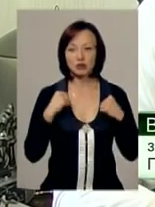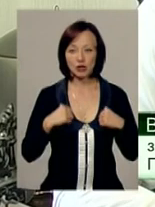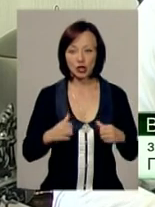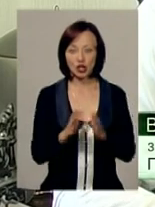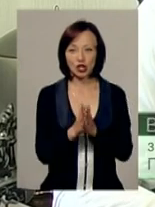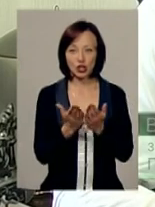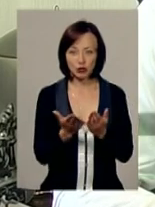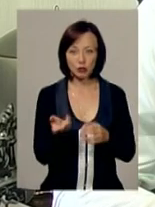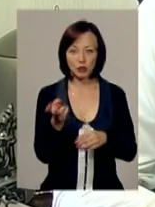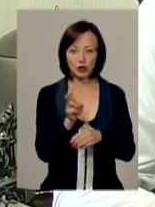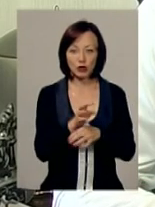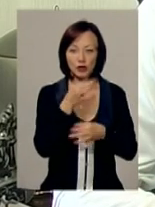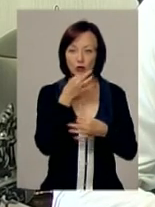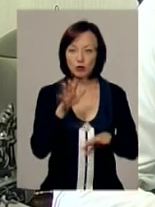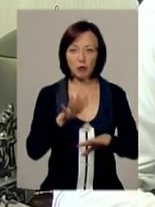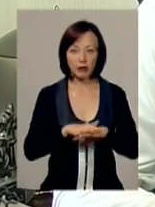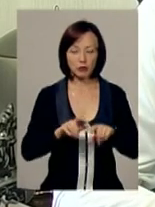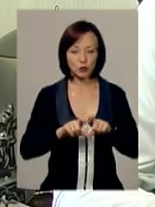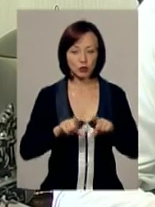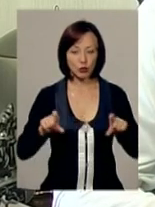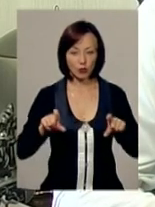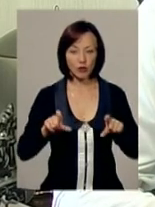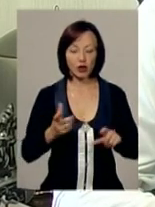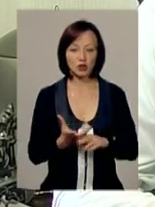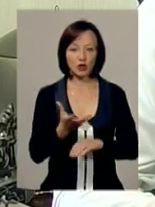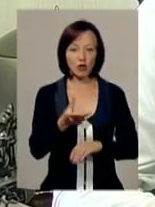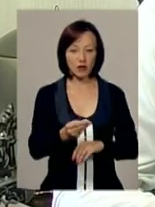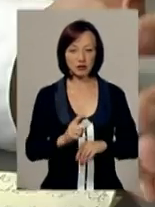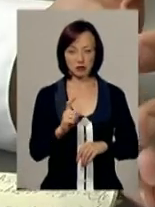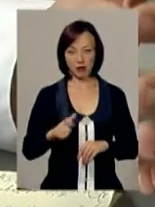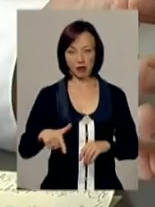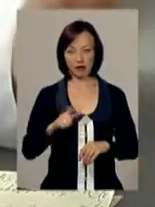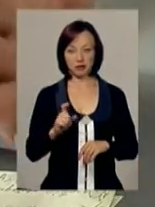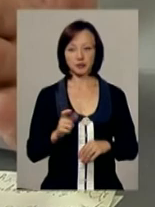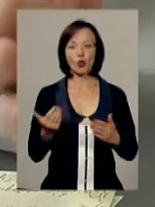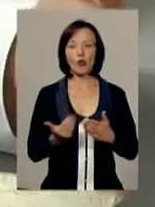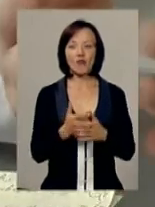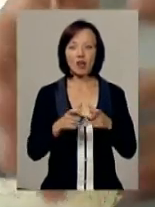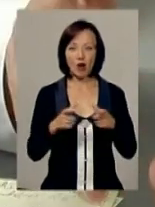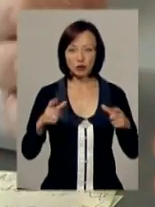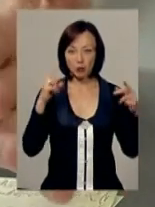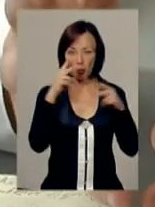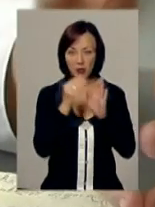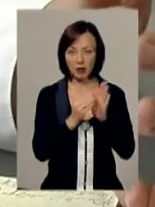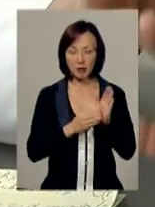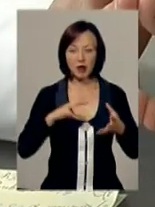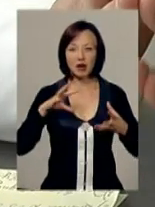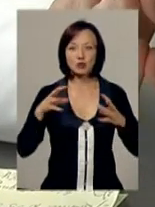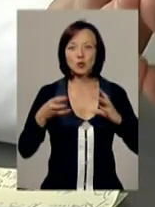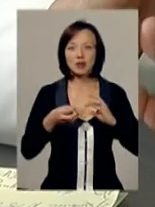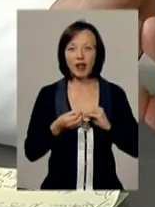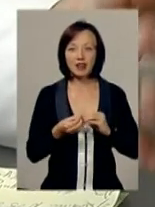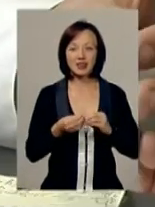книжку, підійшов в будь-яку банківську установу і розрахувався за природний газ. Нові рахунки із помилками – це результат